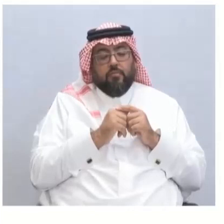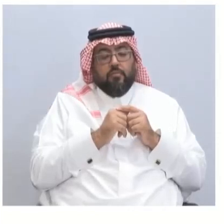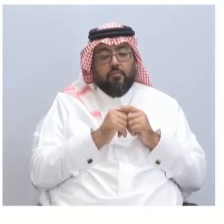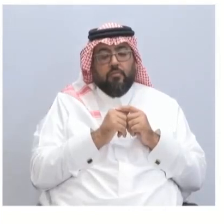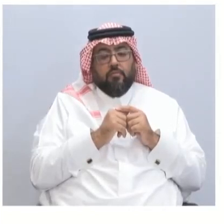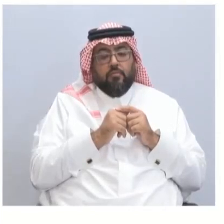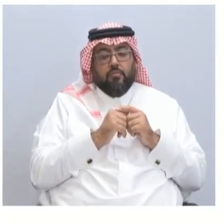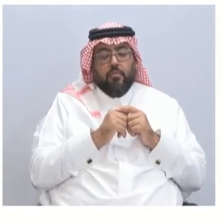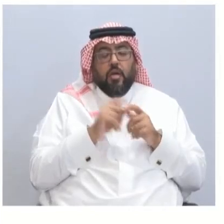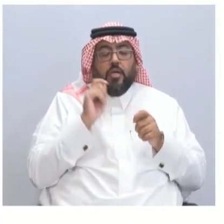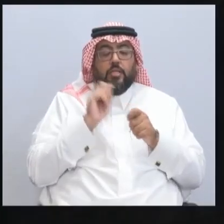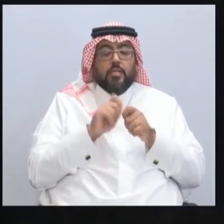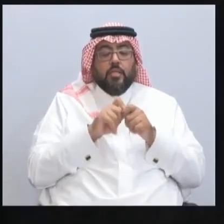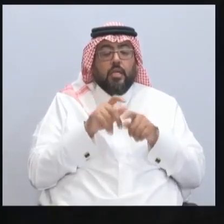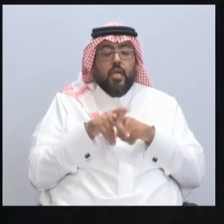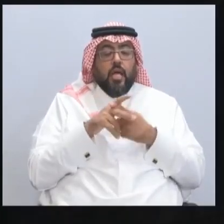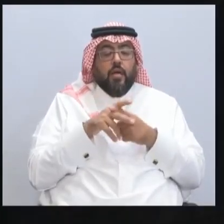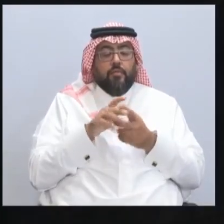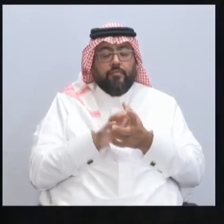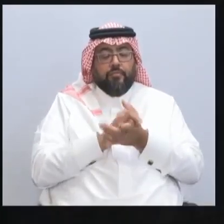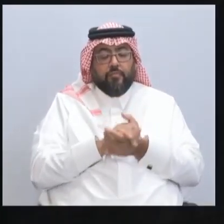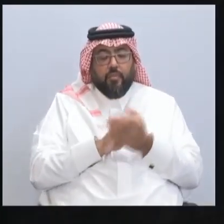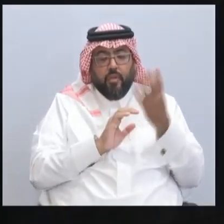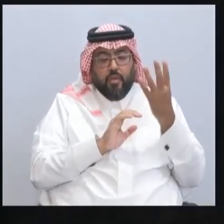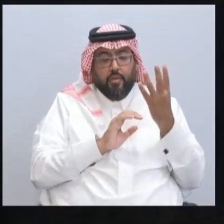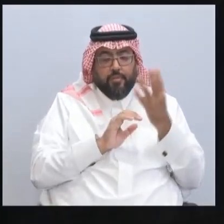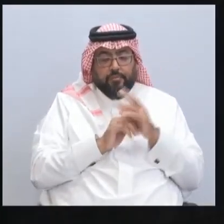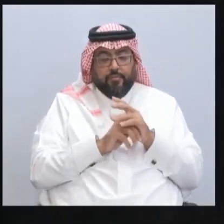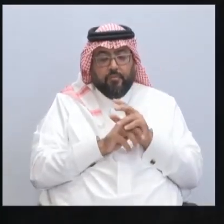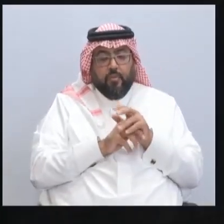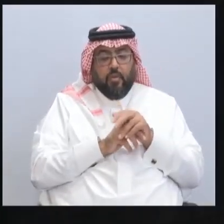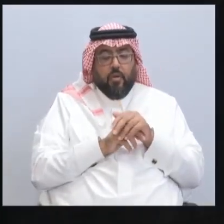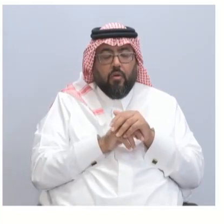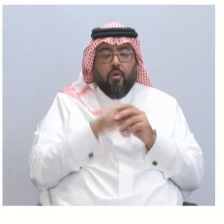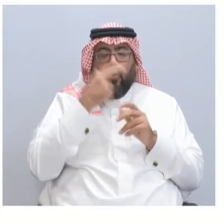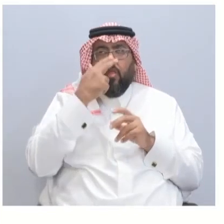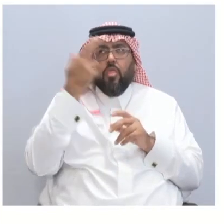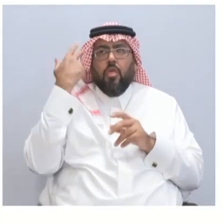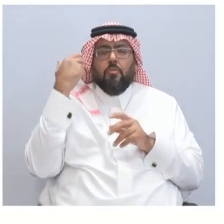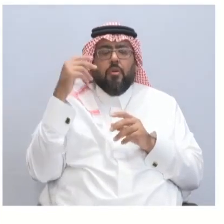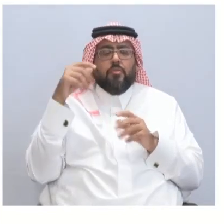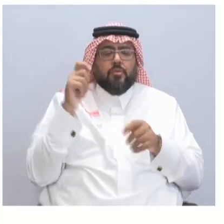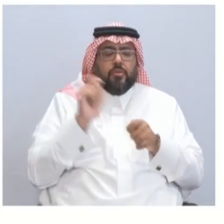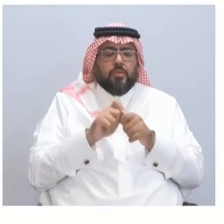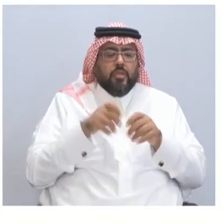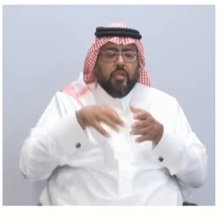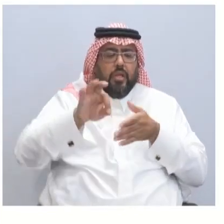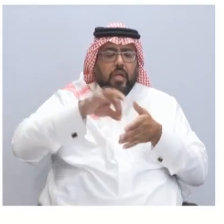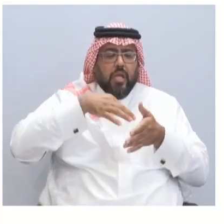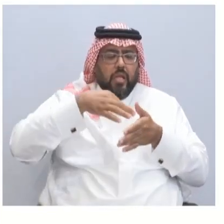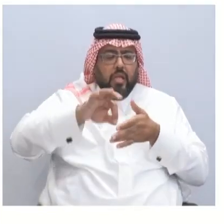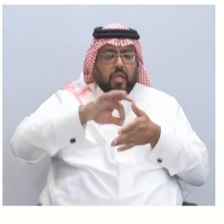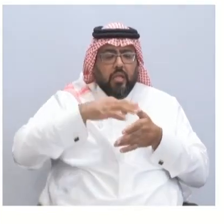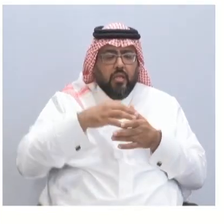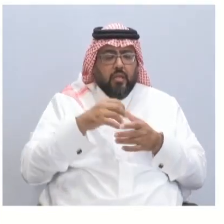النفط الصناعه الصناعه كانت الصناعه في دول مجلس التعاون في الماضي حرفا